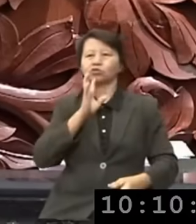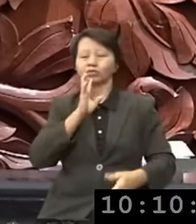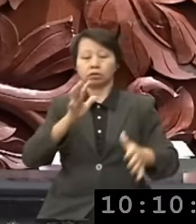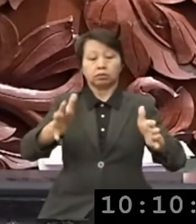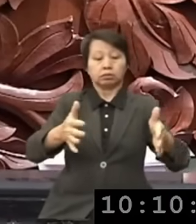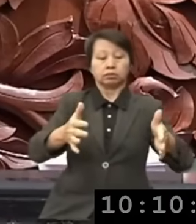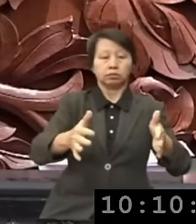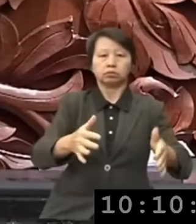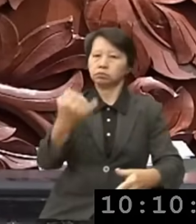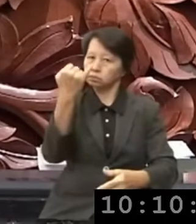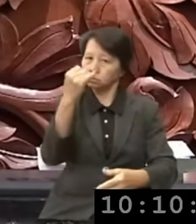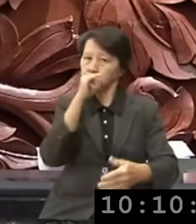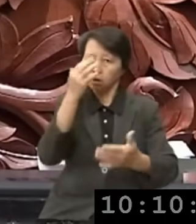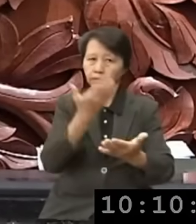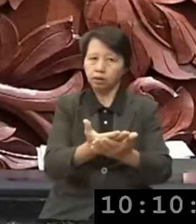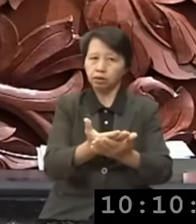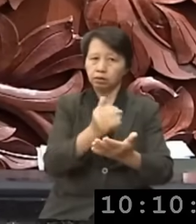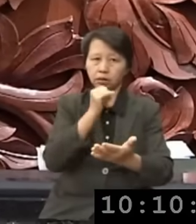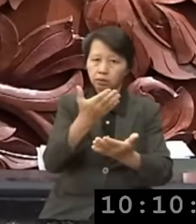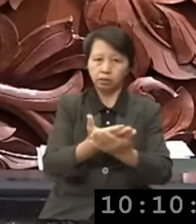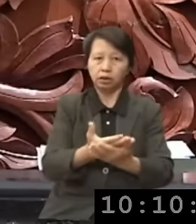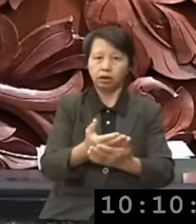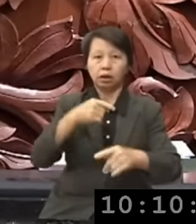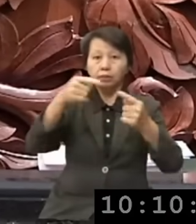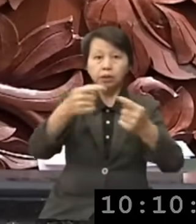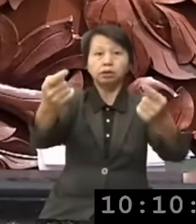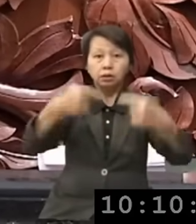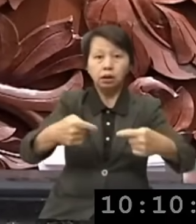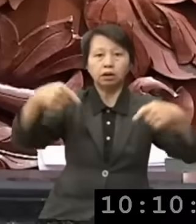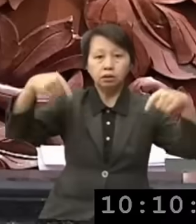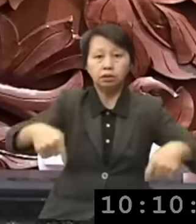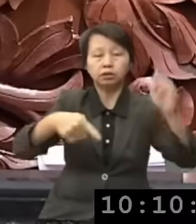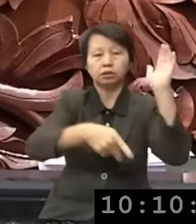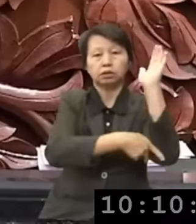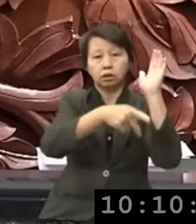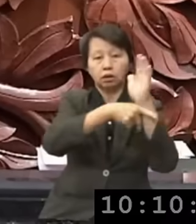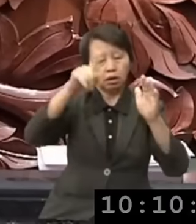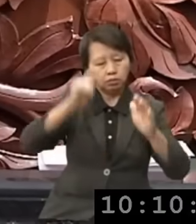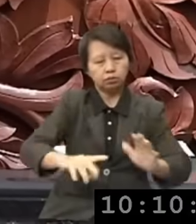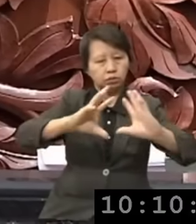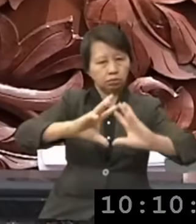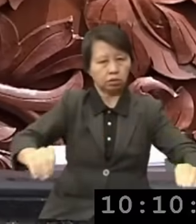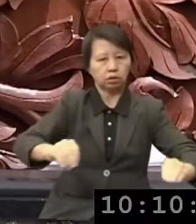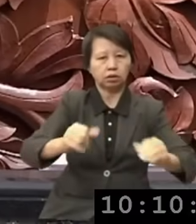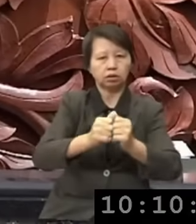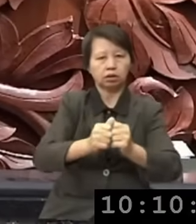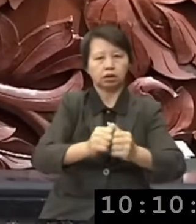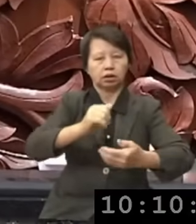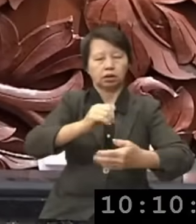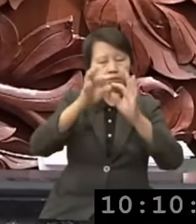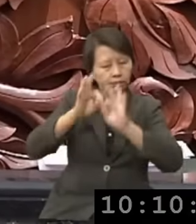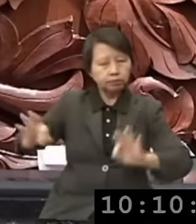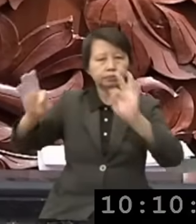sebab itu saya minta bila datang sini yang berhormat harus menyelesaikan masalah dengan meletakkan